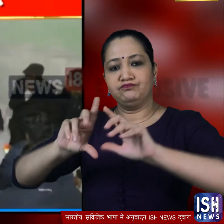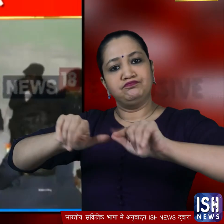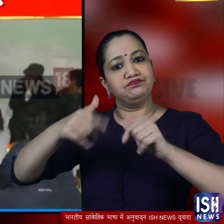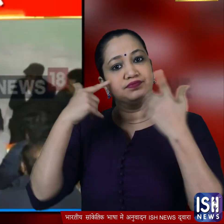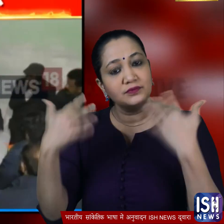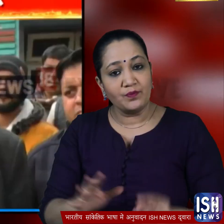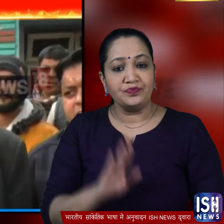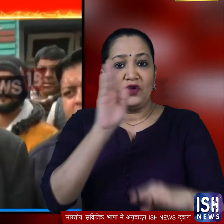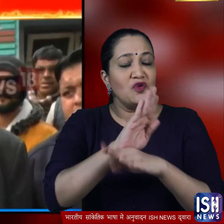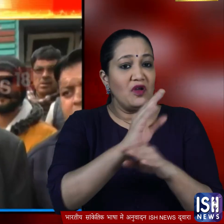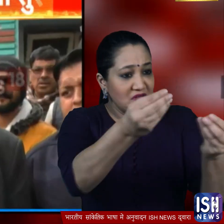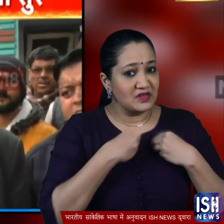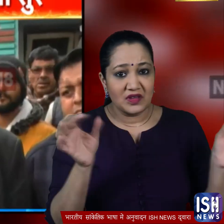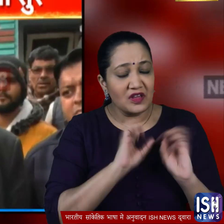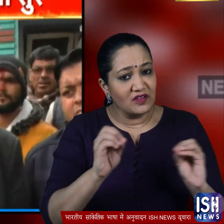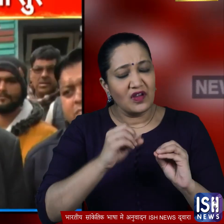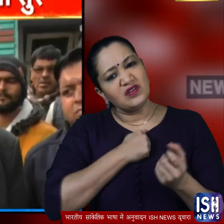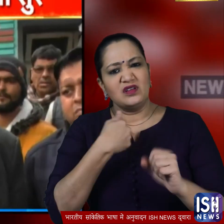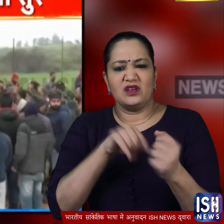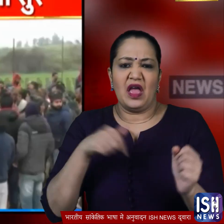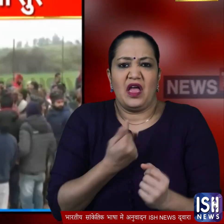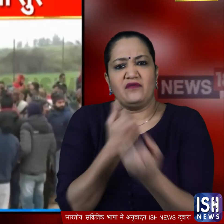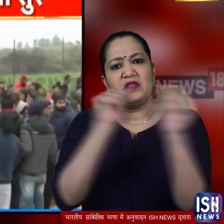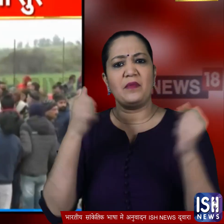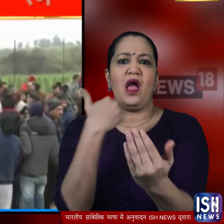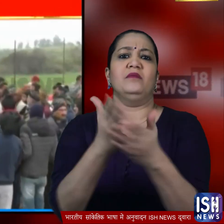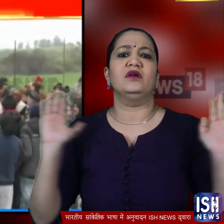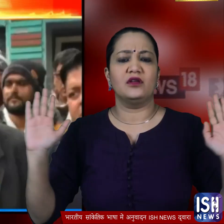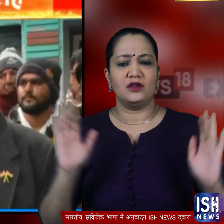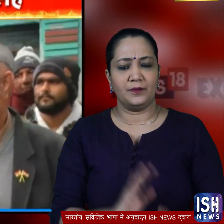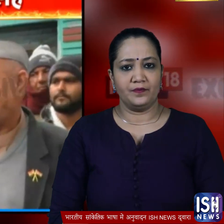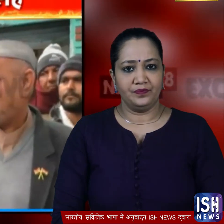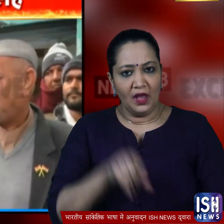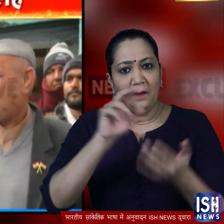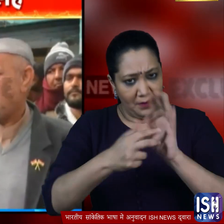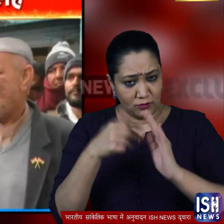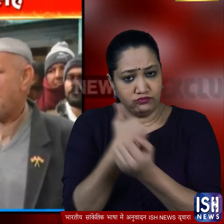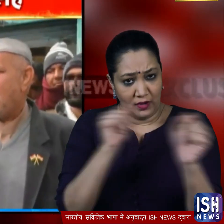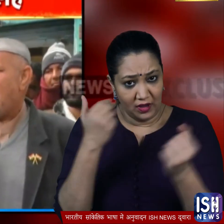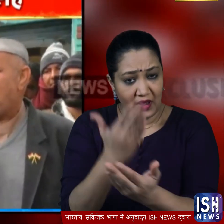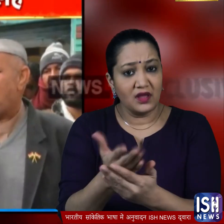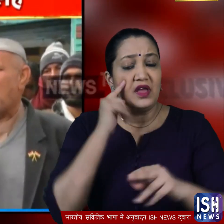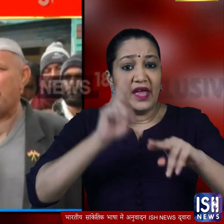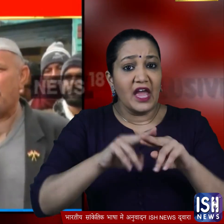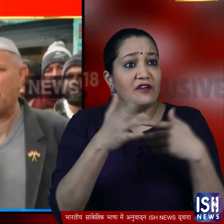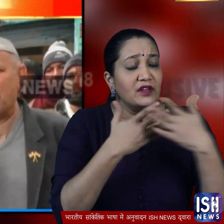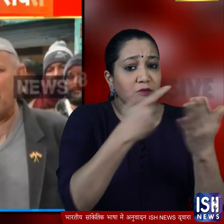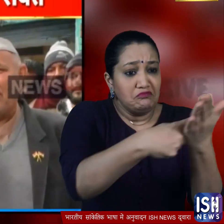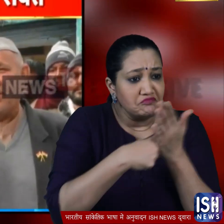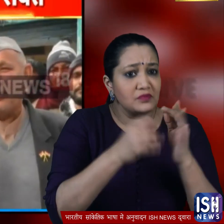की। इसके साथ ही उन्होंने कांग्रेस से टिकट नहीं मिलने पर निर्दलीय चुनाव लड़ने के भी संकेत दे दिए। मतलब आप निर्दलीय चुनाव लड़ेंगे अगर